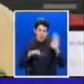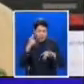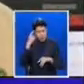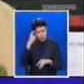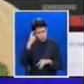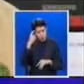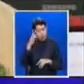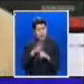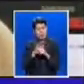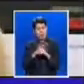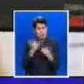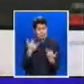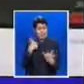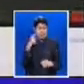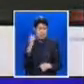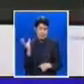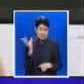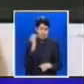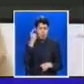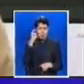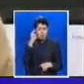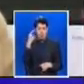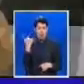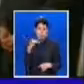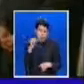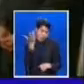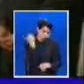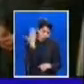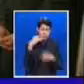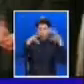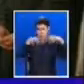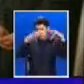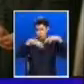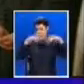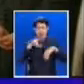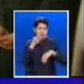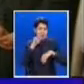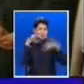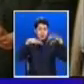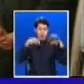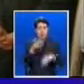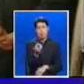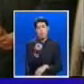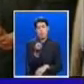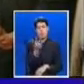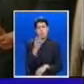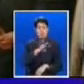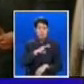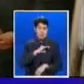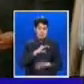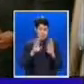นึงนะครับตอนนี้เนื่องจากน้ำฤดูฝนที่ผ่านมานะครับปริมาณน้ำมีน้อยกว่านะครับถ้